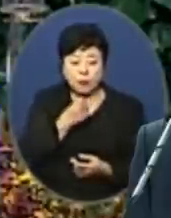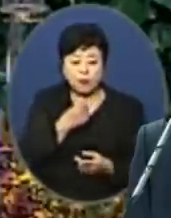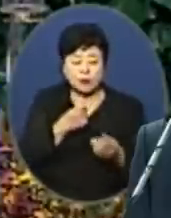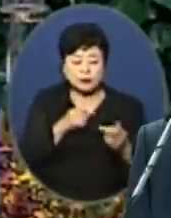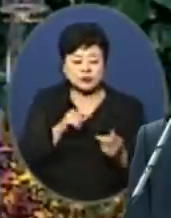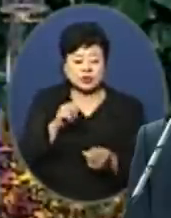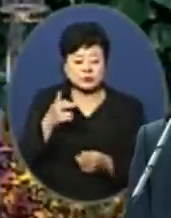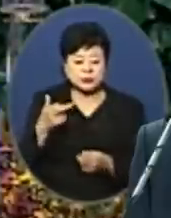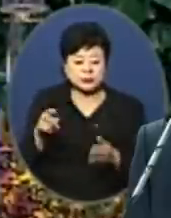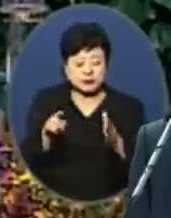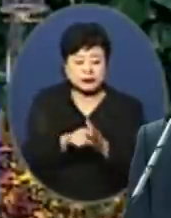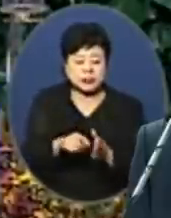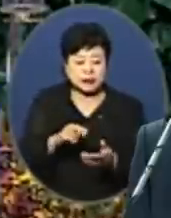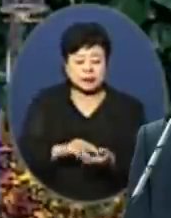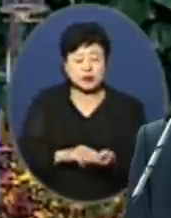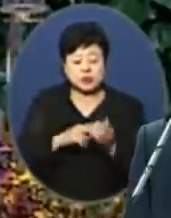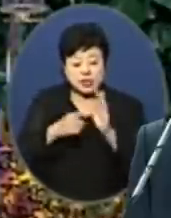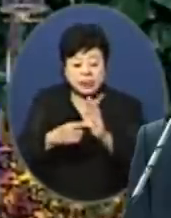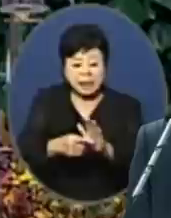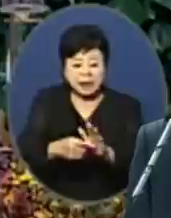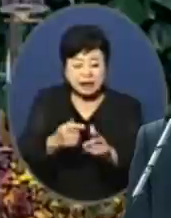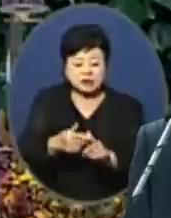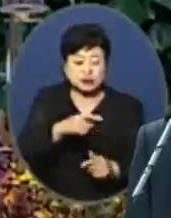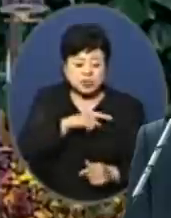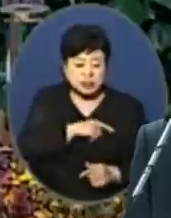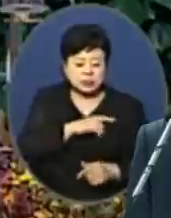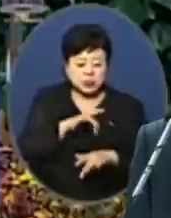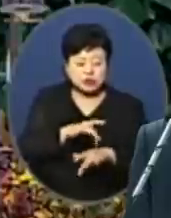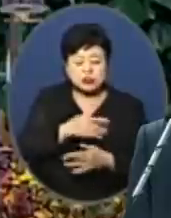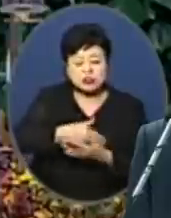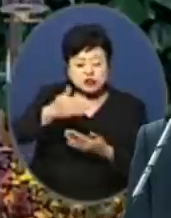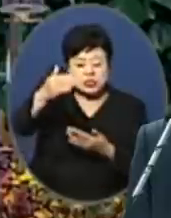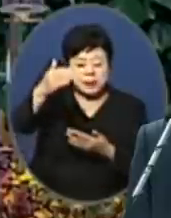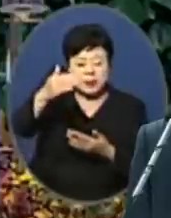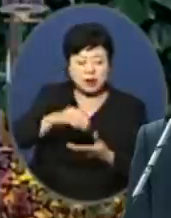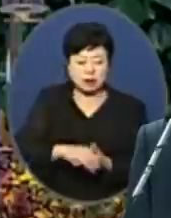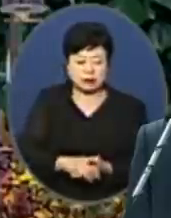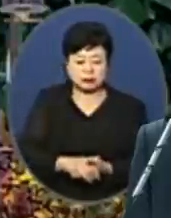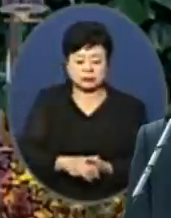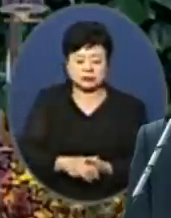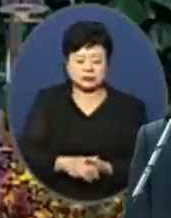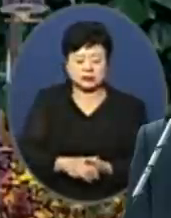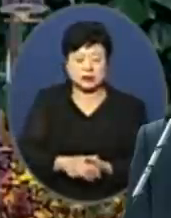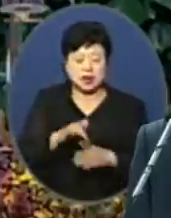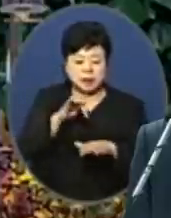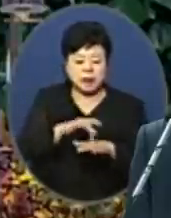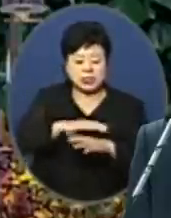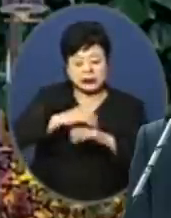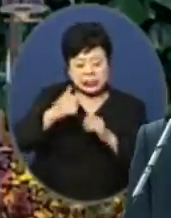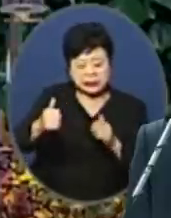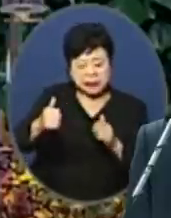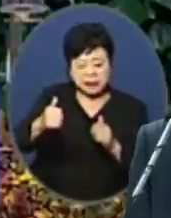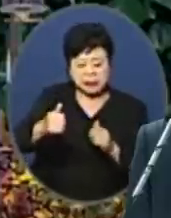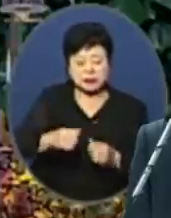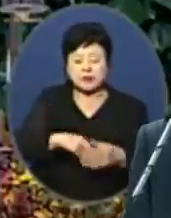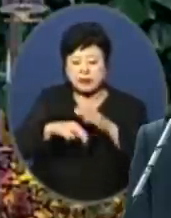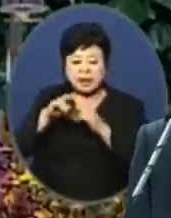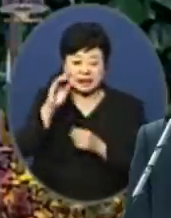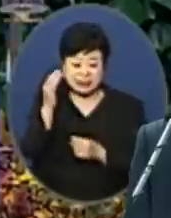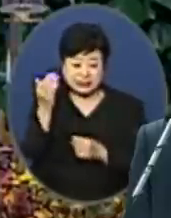자들에게는 이런 표징이 따르리니 곧 그들이 내 이름으로 귀신을 쫓아내며 마귀를 대적하라. 그래야만 너희를